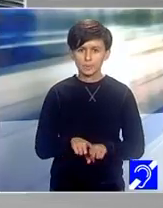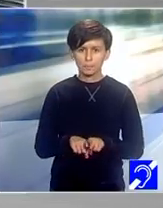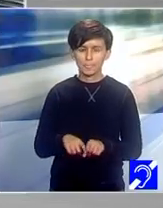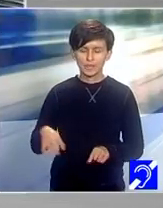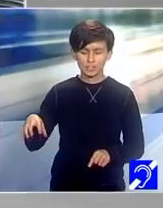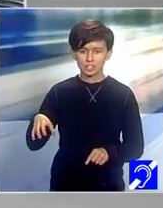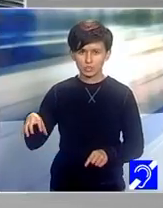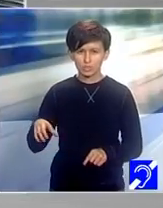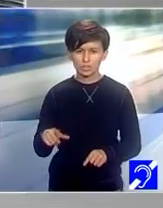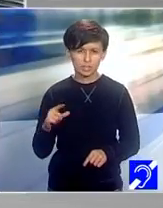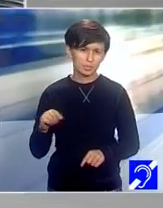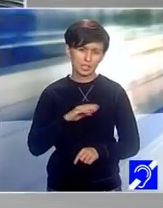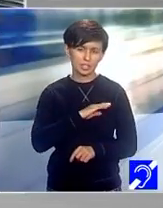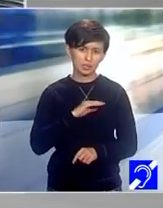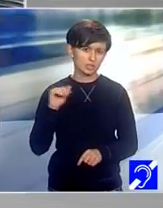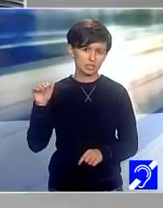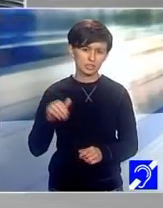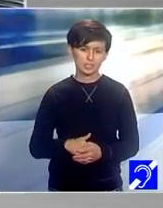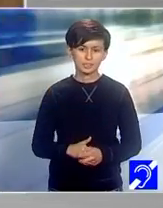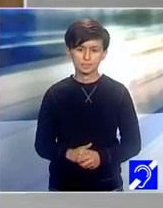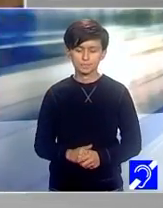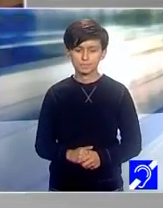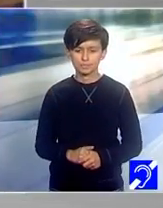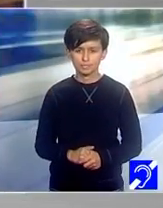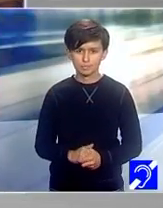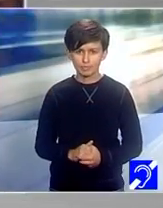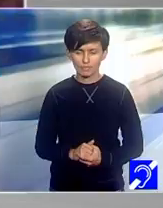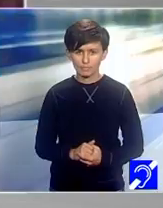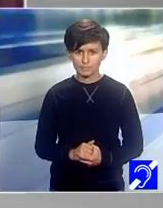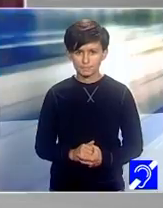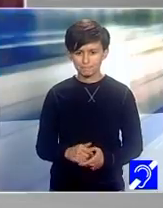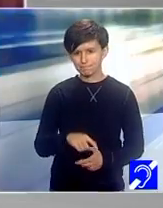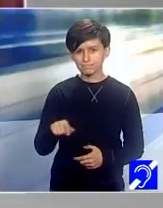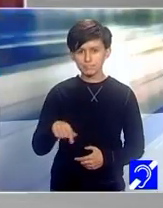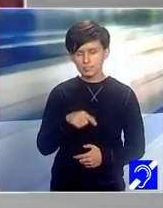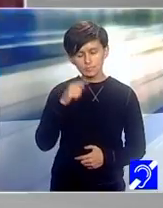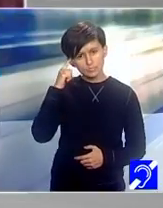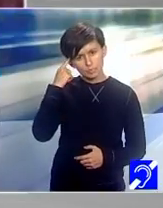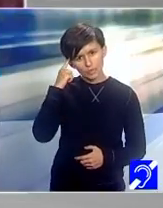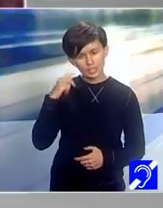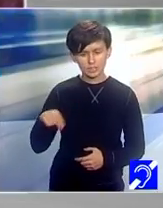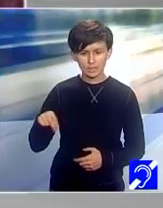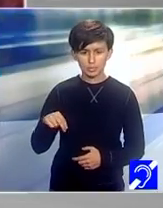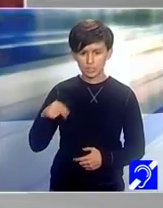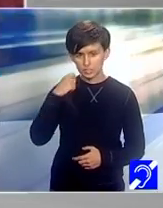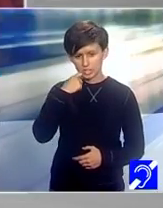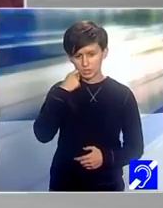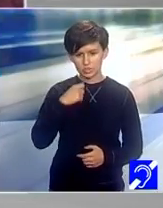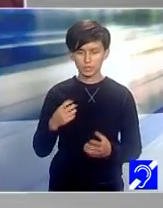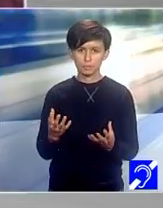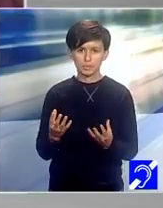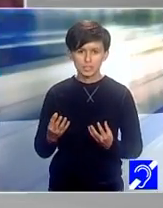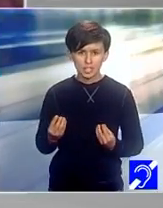alte meșteșuguri? Da, inițial ne-am gândit doar în județul Cluj și sigur să atragem și